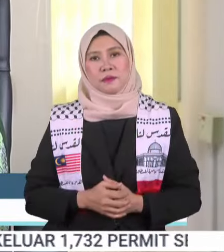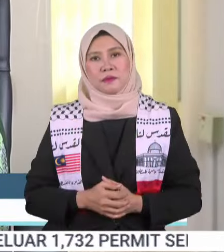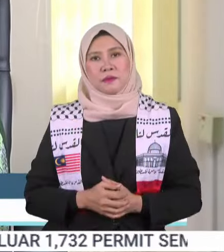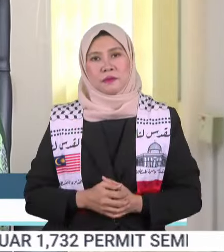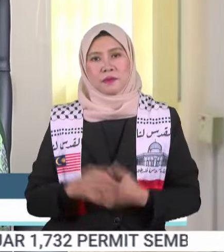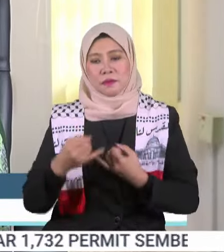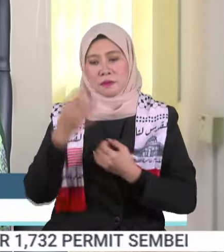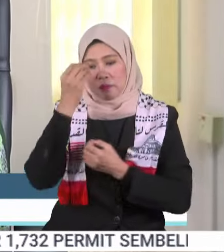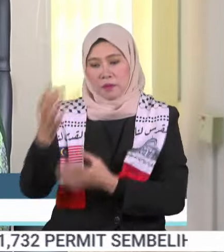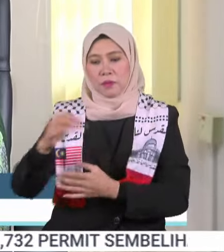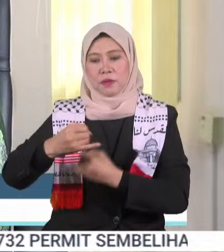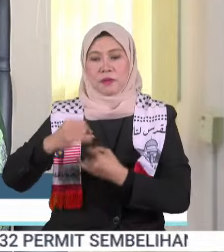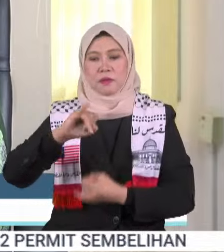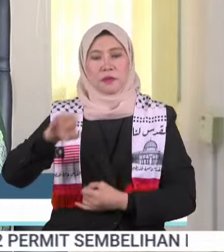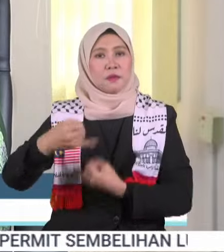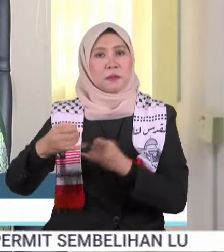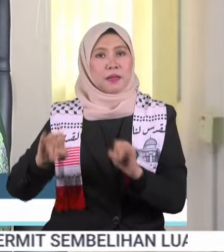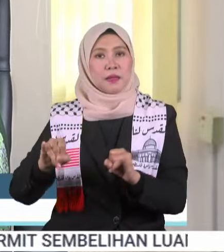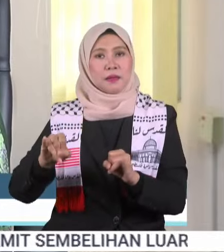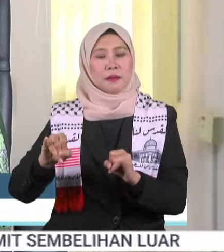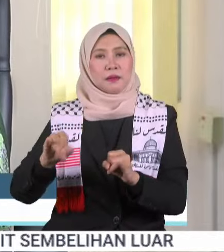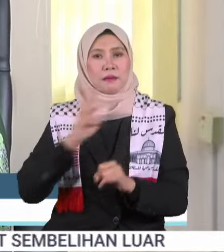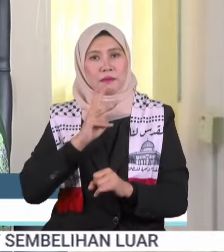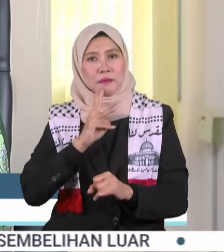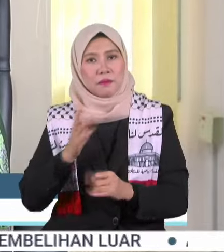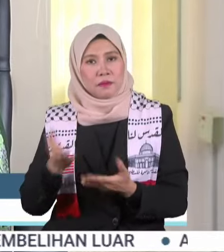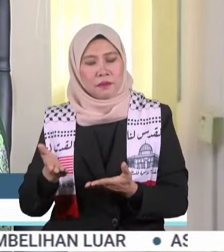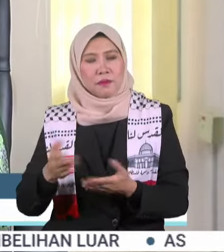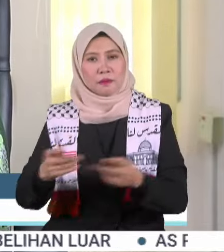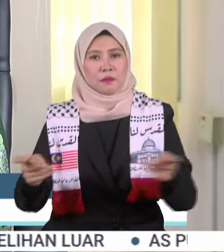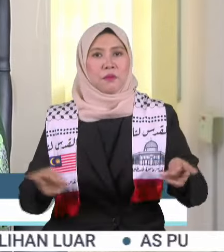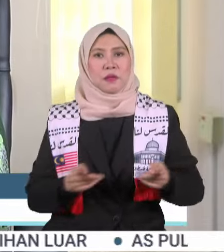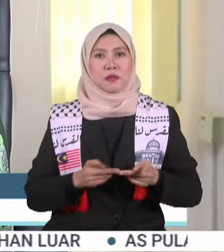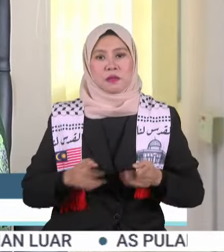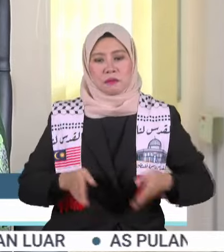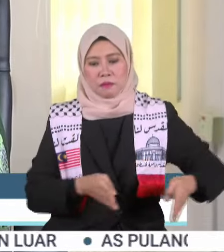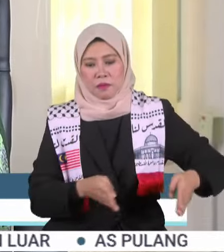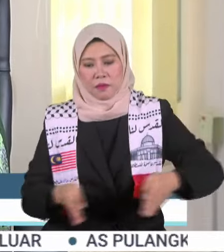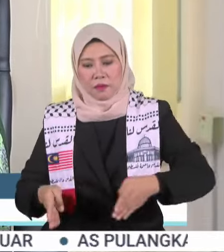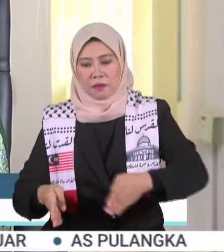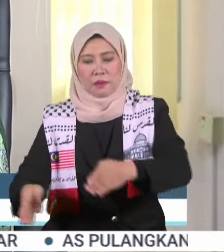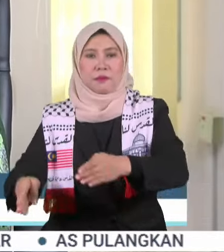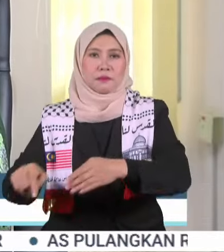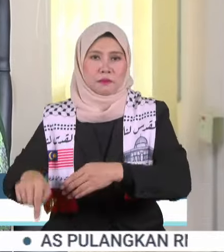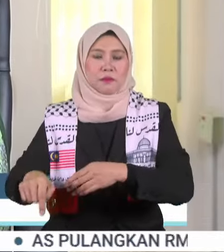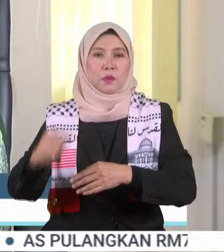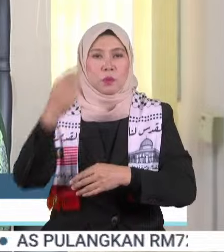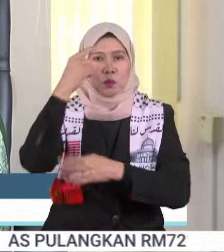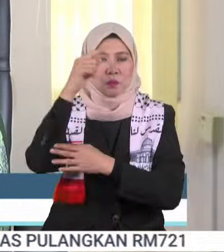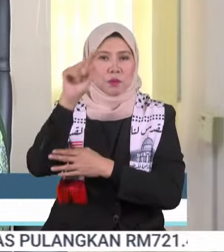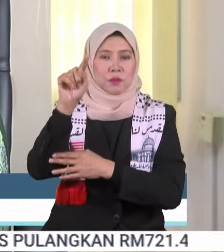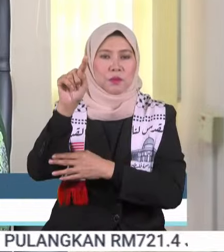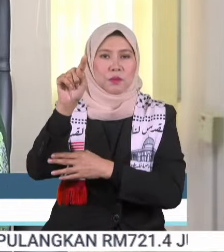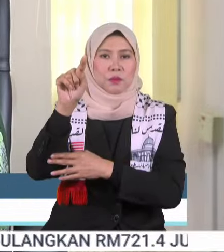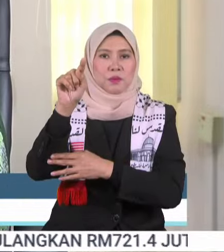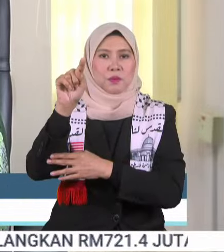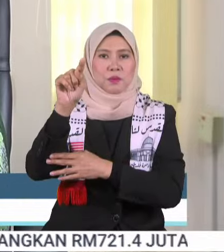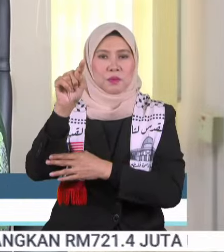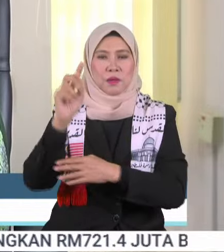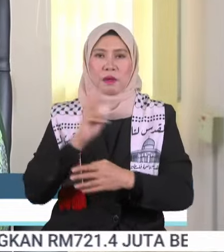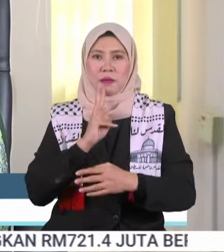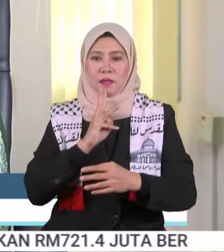kepada Jabatan Pengairan dan Saliran untuk membina sekatan saliran di kawasan parit-parit di kawasan Tanah Gambut untuk menaikkan